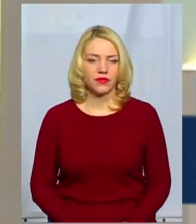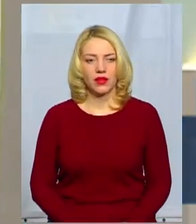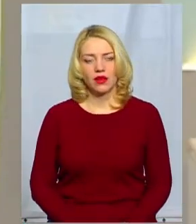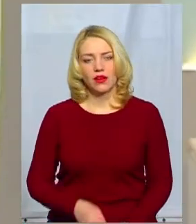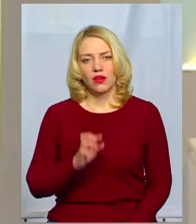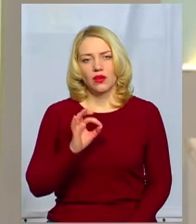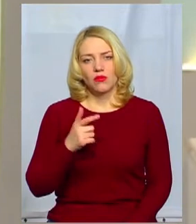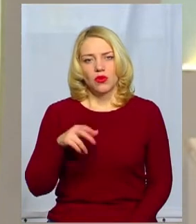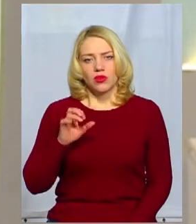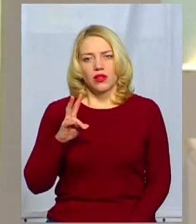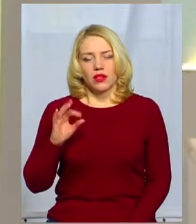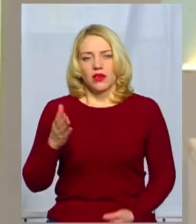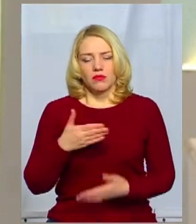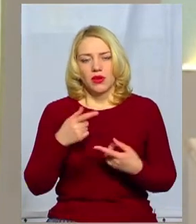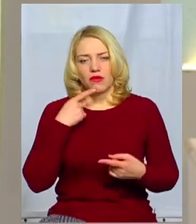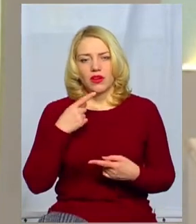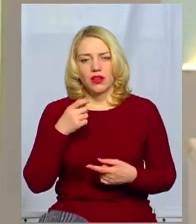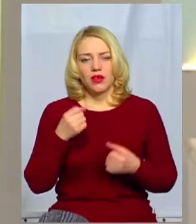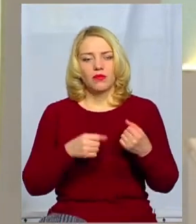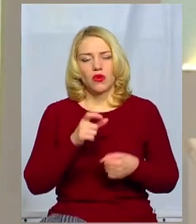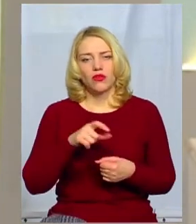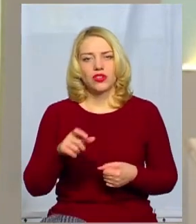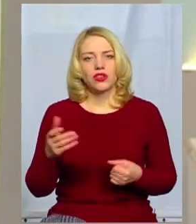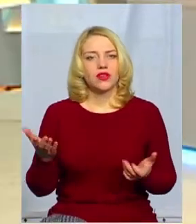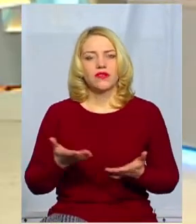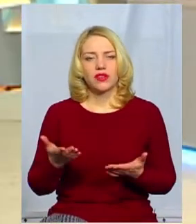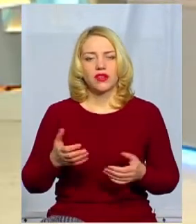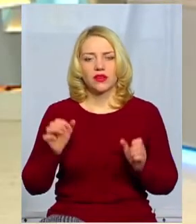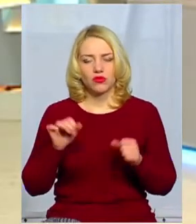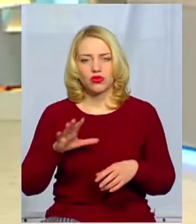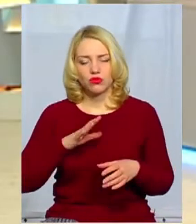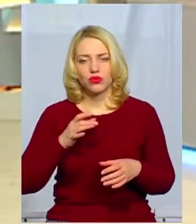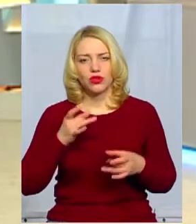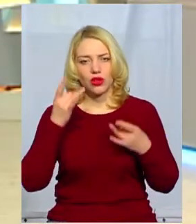Пане Богдане, ми тут говорили про водіїв, які можуть бути